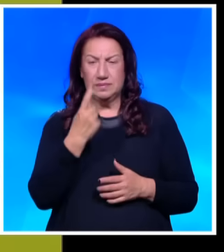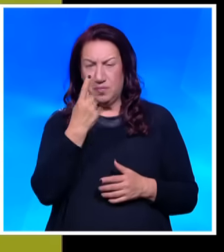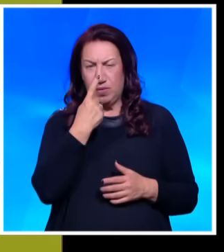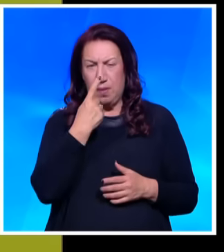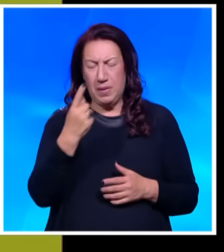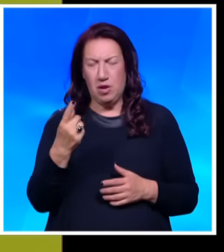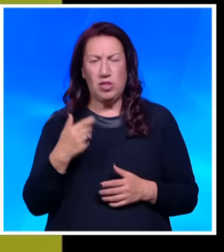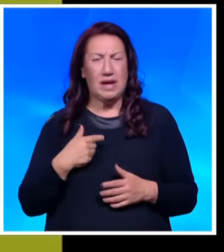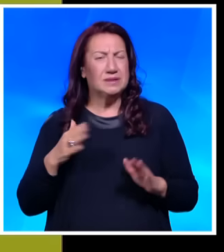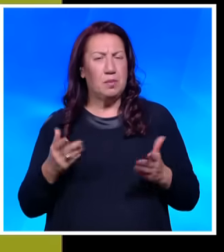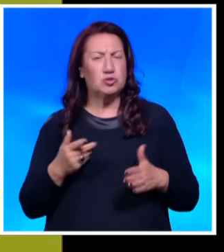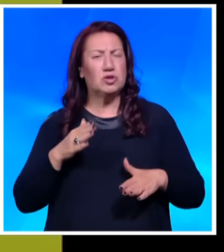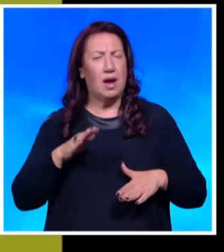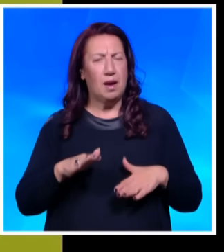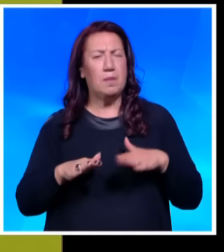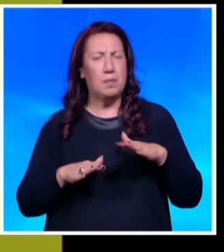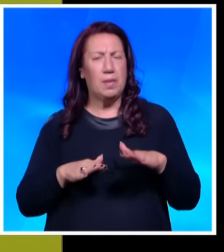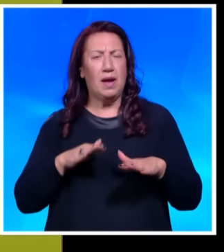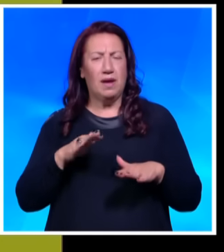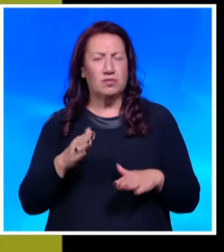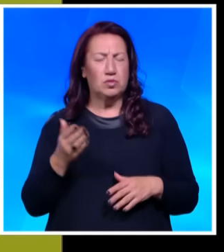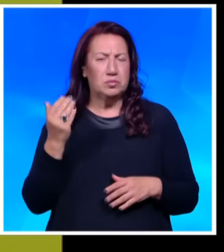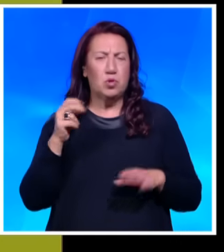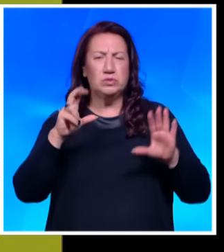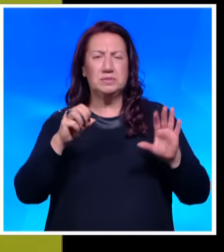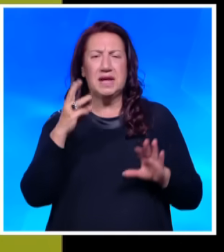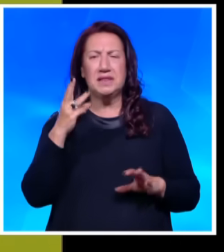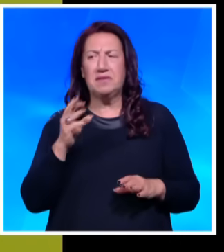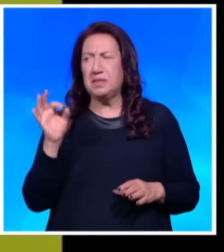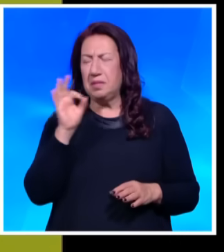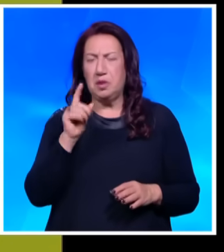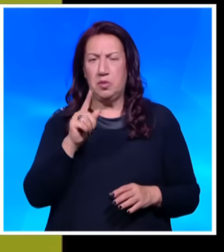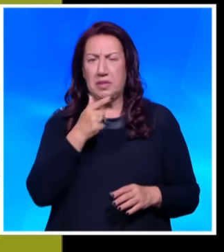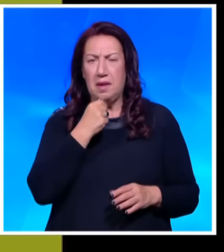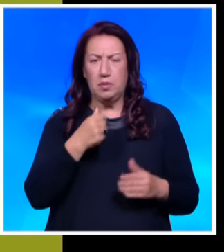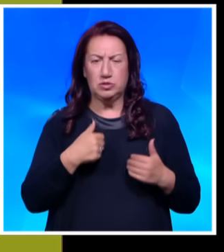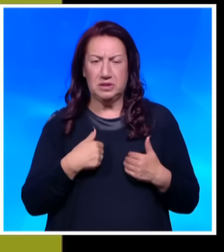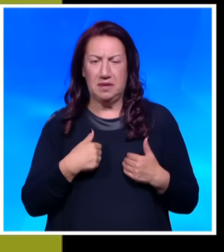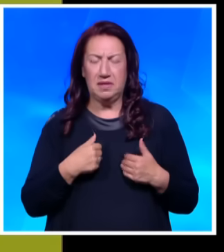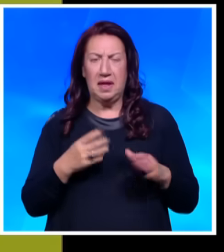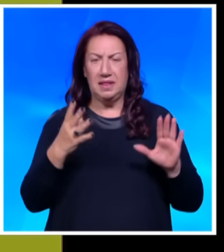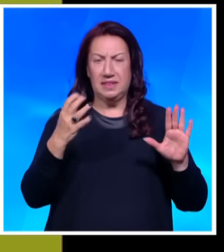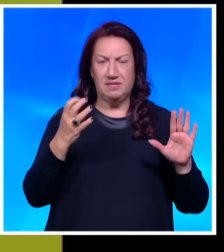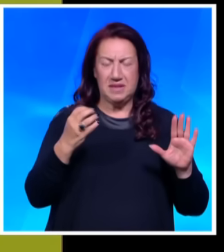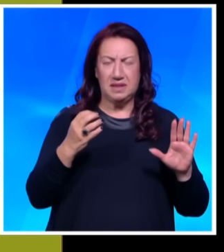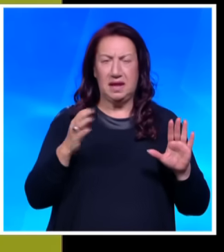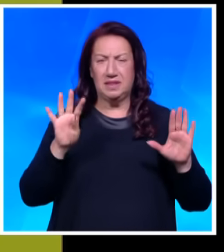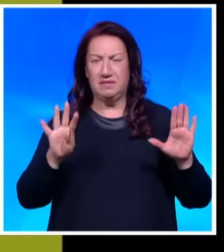бавно и постепенно. Кой ме познаваш 89-та година? Къде дойде? 90-та,